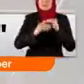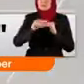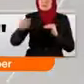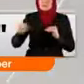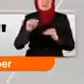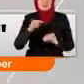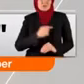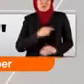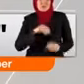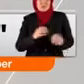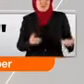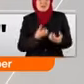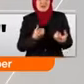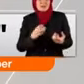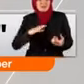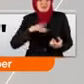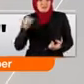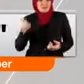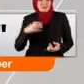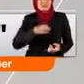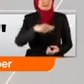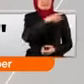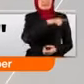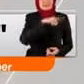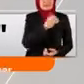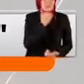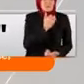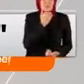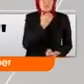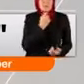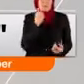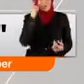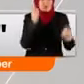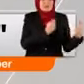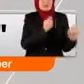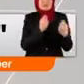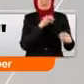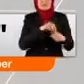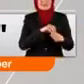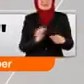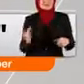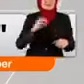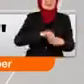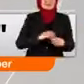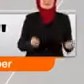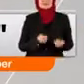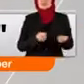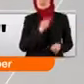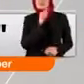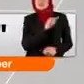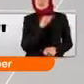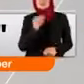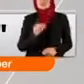yangını kendi kısır çekişmeleri nmz yapmanın gayreti içine düşmüştür bu